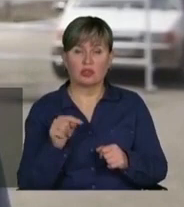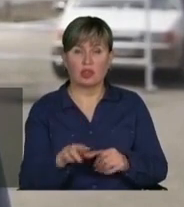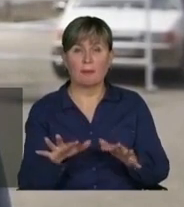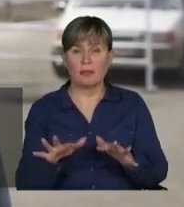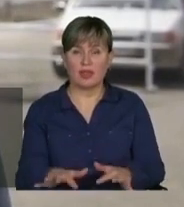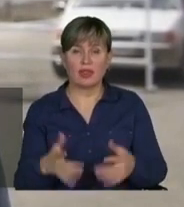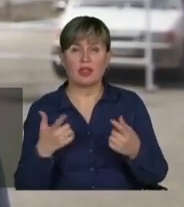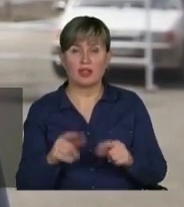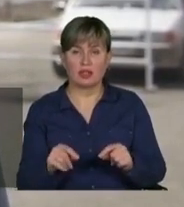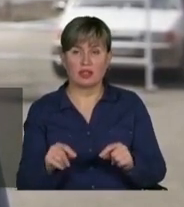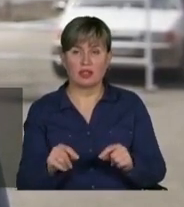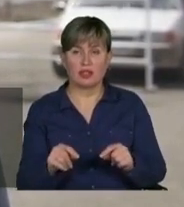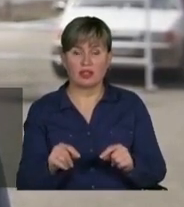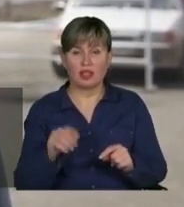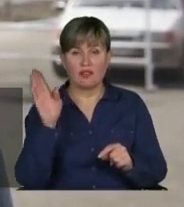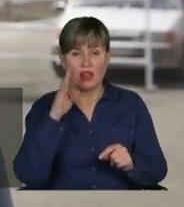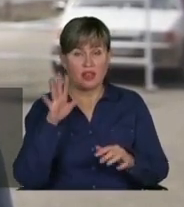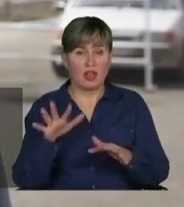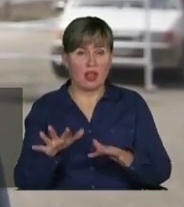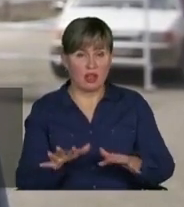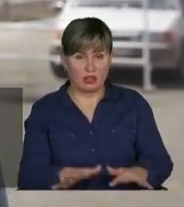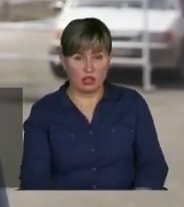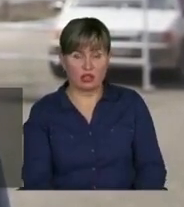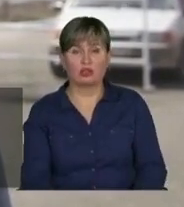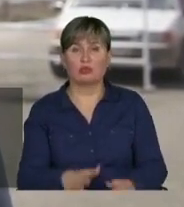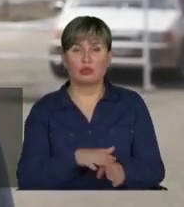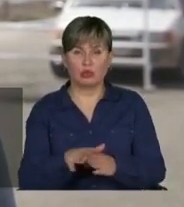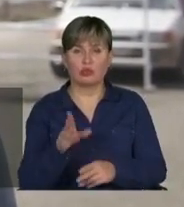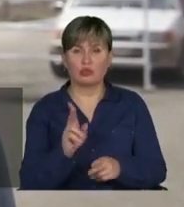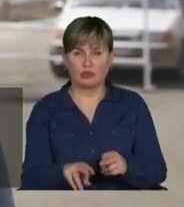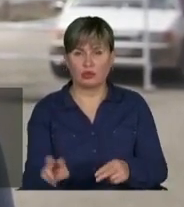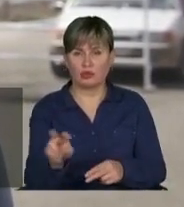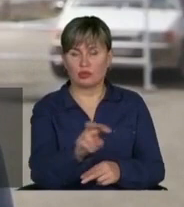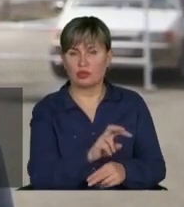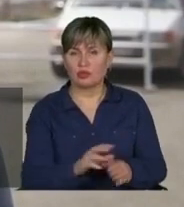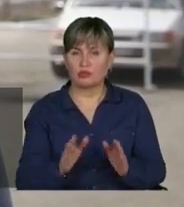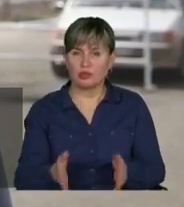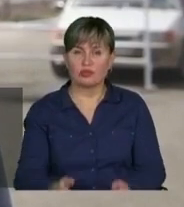где то есть вода отошла, полностью завершит обход.